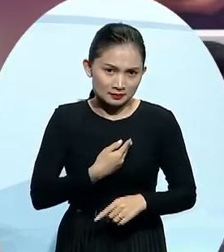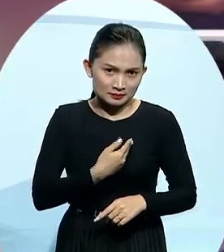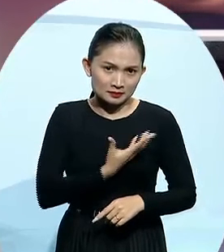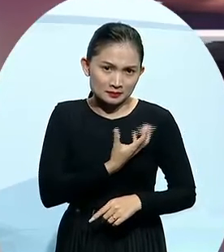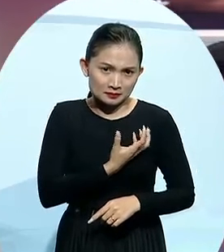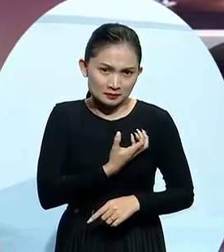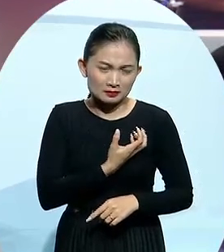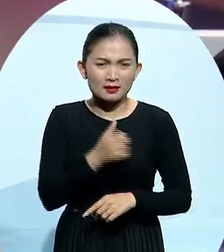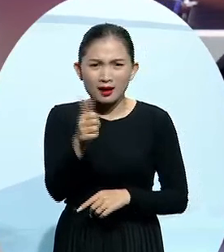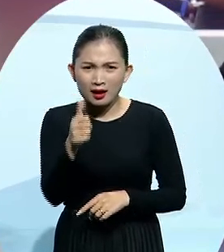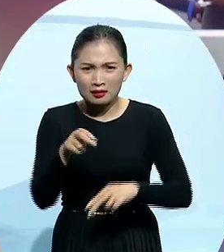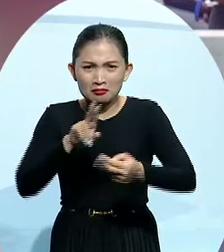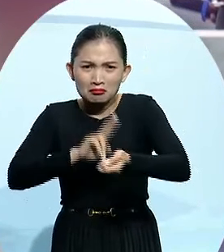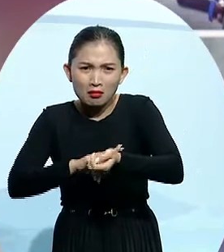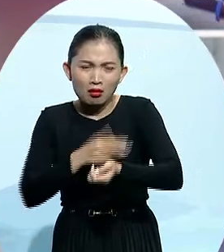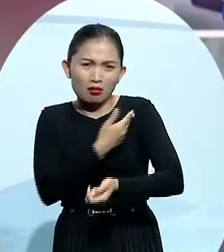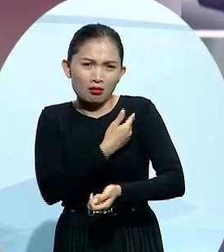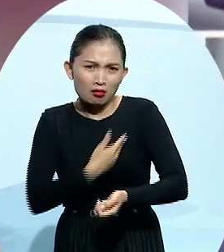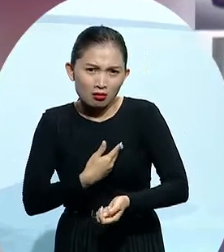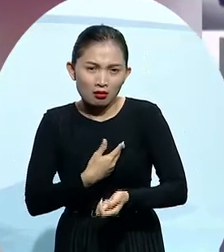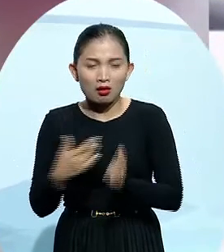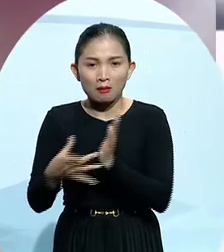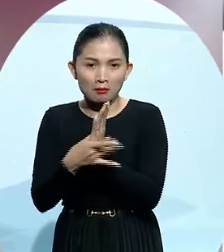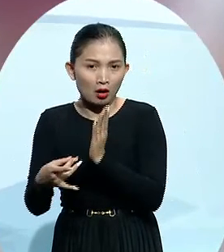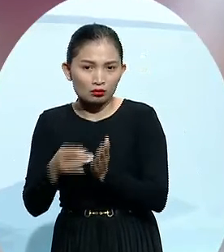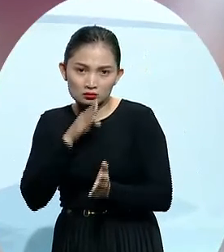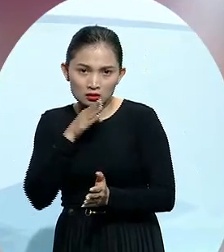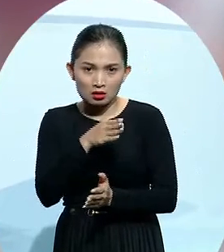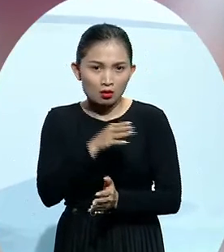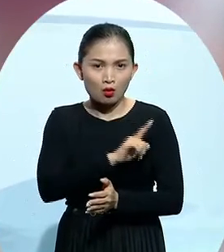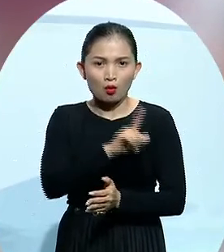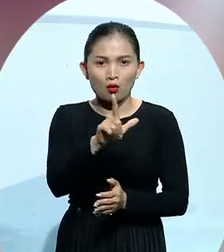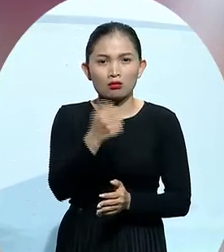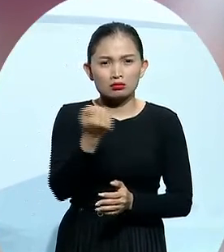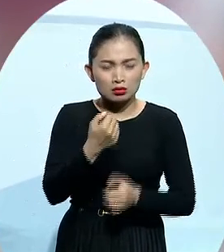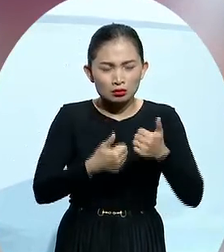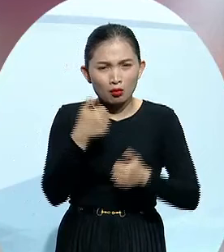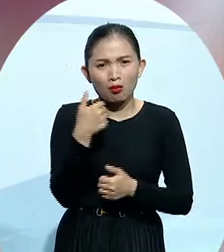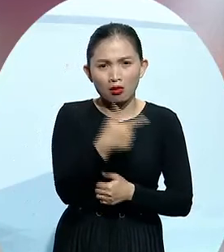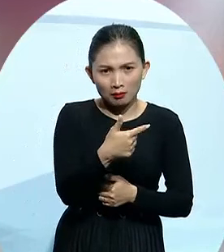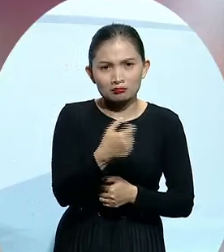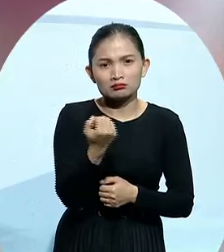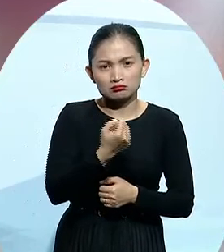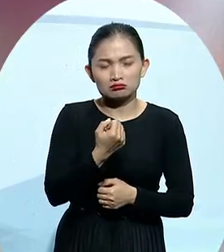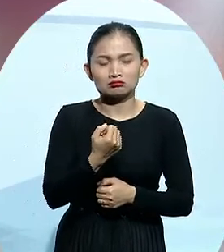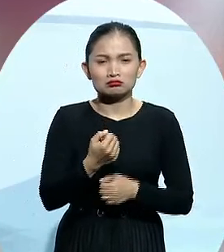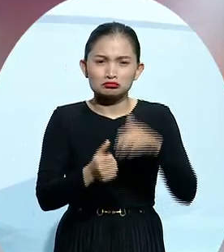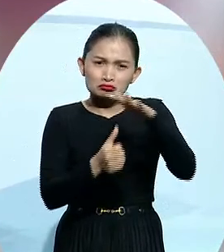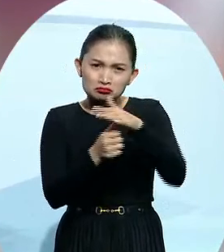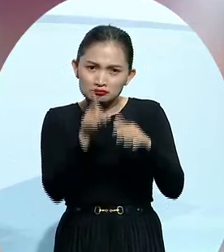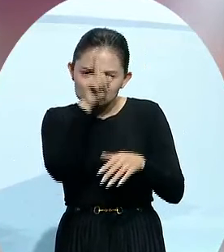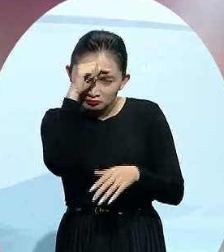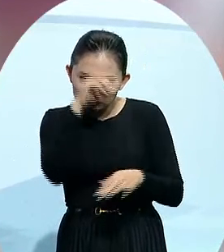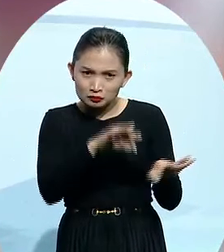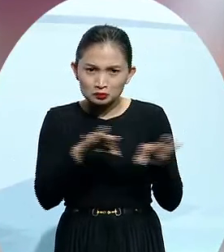máu cho bệnh nhân phẫu thuật tim tại viện tim chỉ thực hiện hiến máu lấy máu tại chỗ trong các trường hợp tố khẩn cấp sở y tế thành phố Hồ Chí Minh yêu cầu lãnh đạo